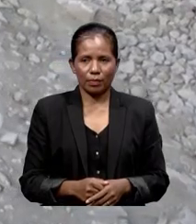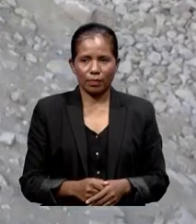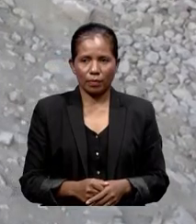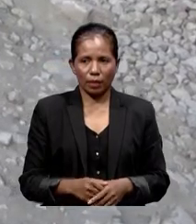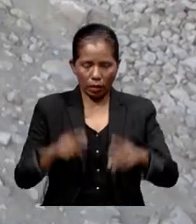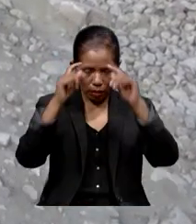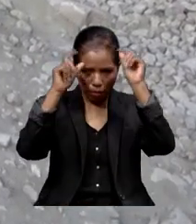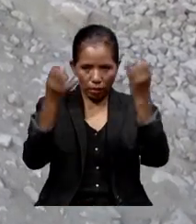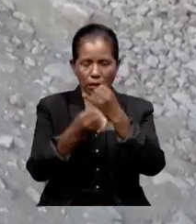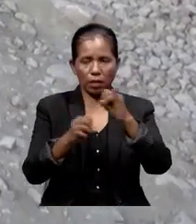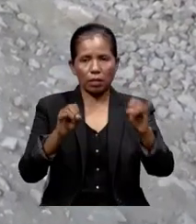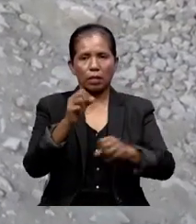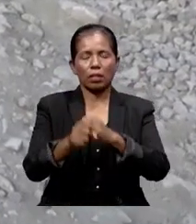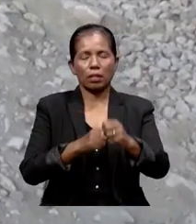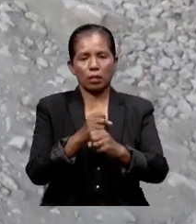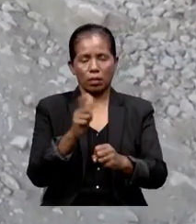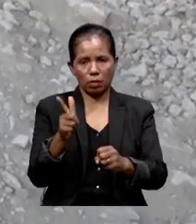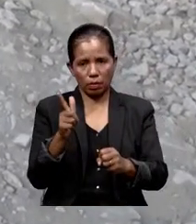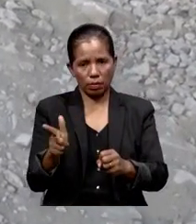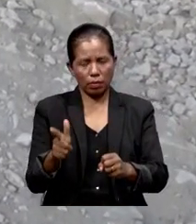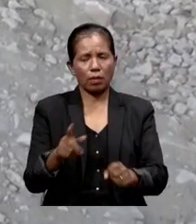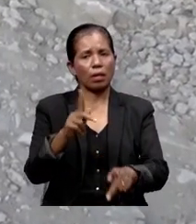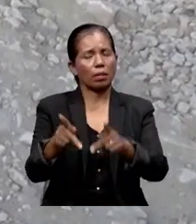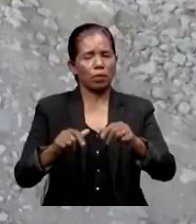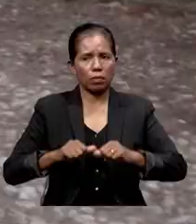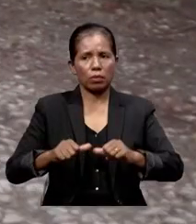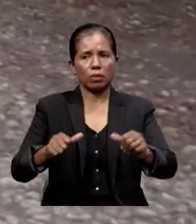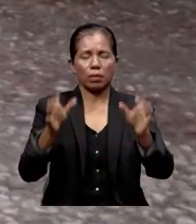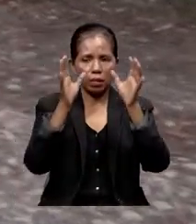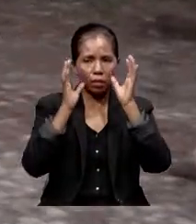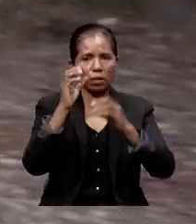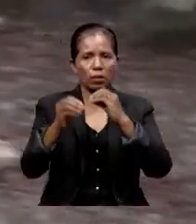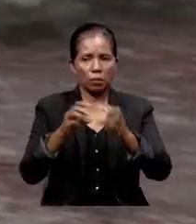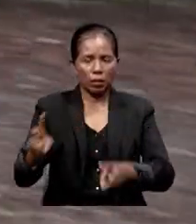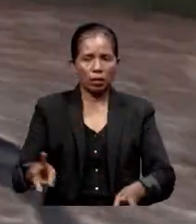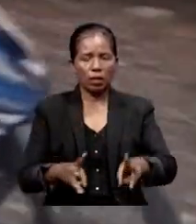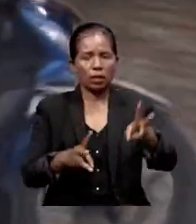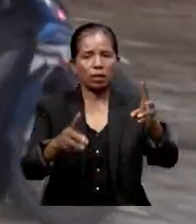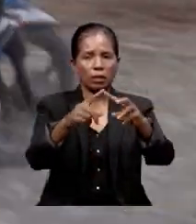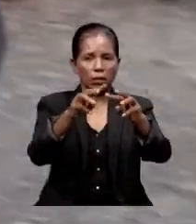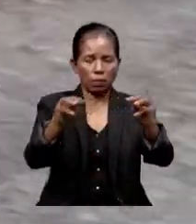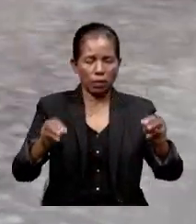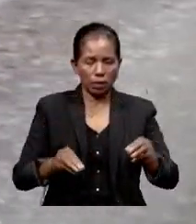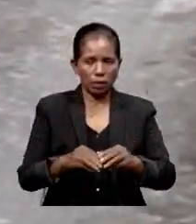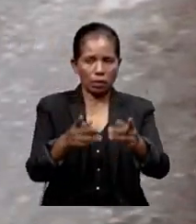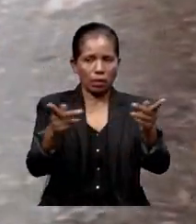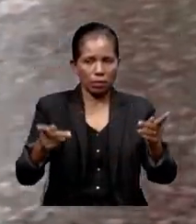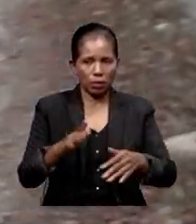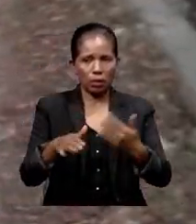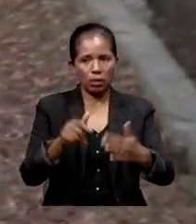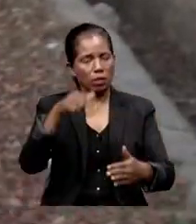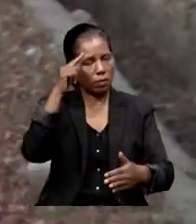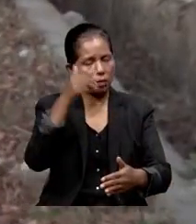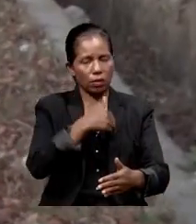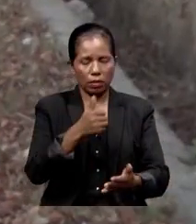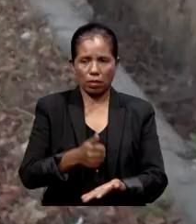Timor Leste ukunanti nang Ruanulu Resingona mai be komunidade se continua haleri kona ba estrada husi capital municipio ba posto sira tamba governo si dau